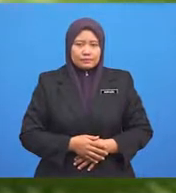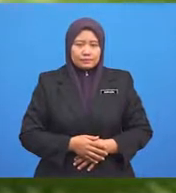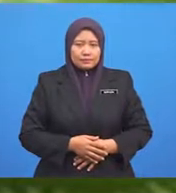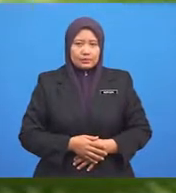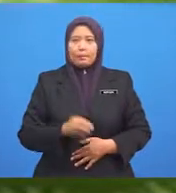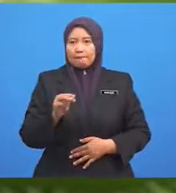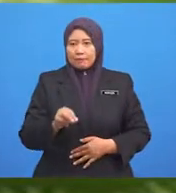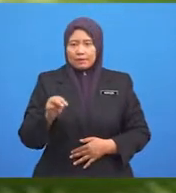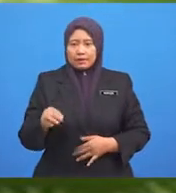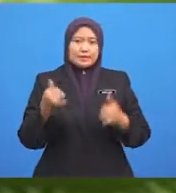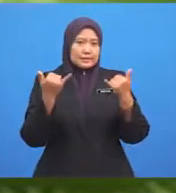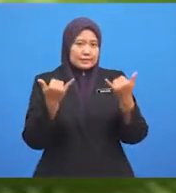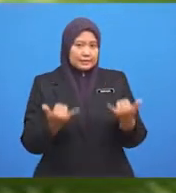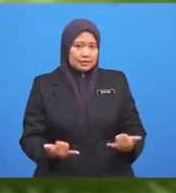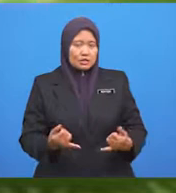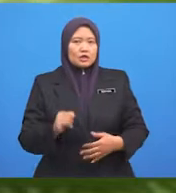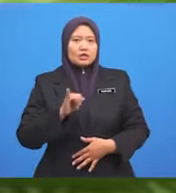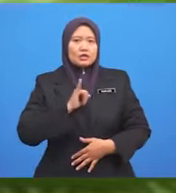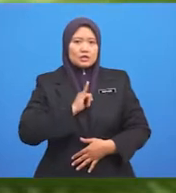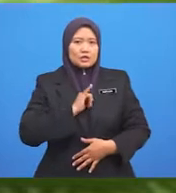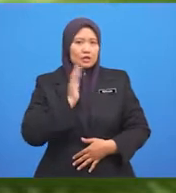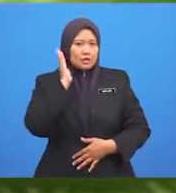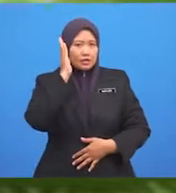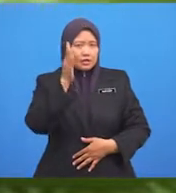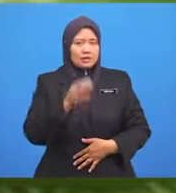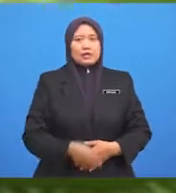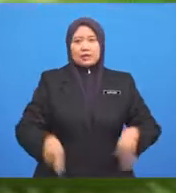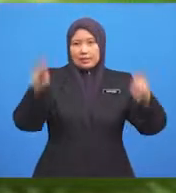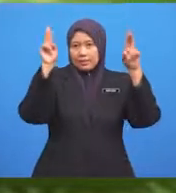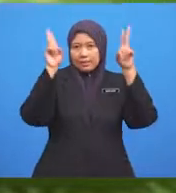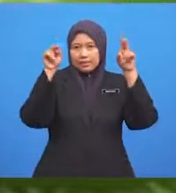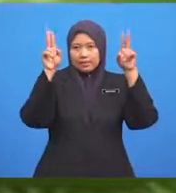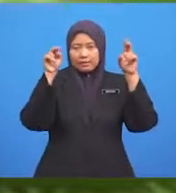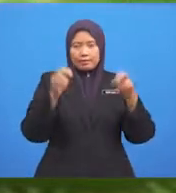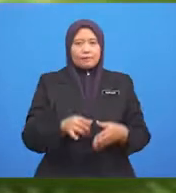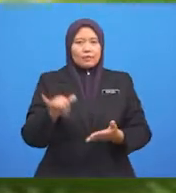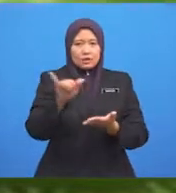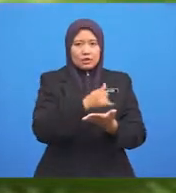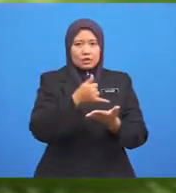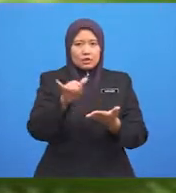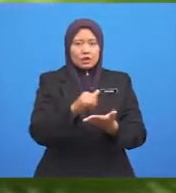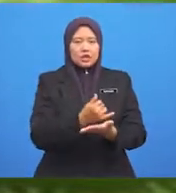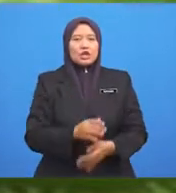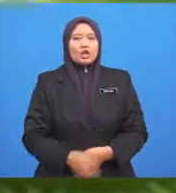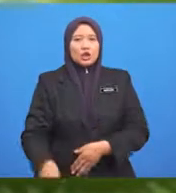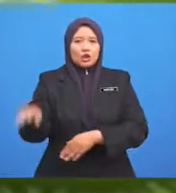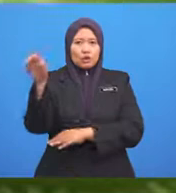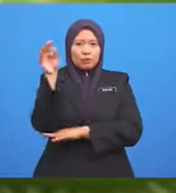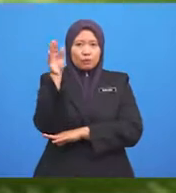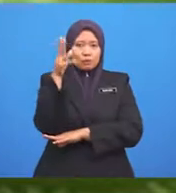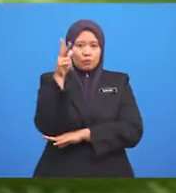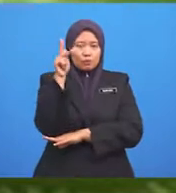murid-murid, sekarang cikgu akan menerangkan tema syair pohon buluh.